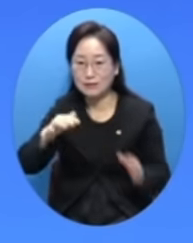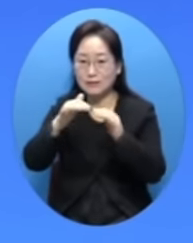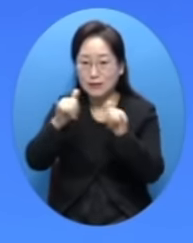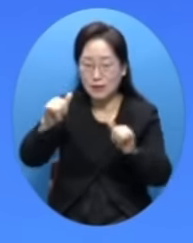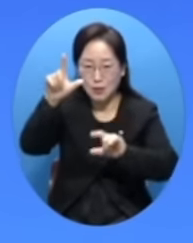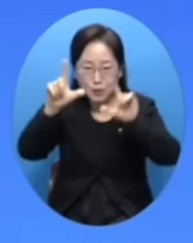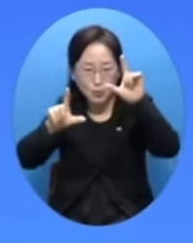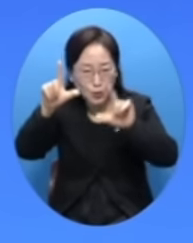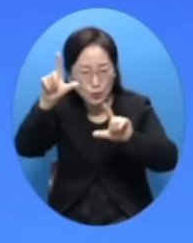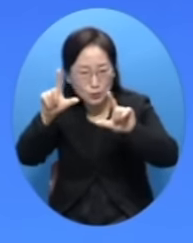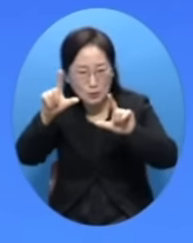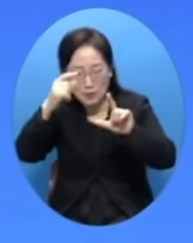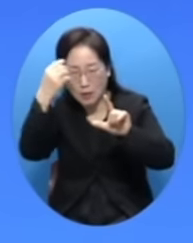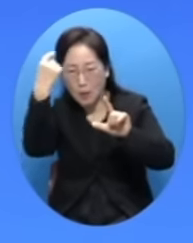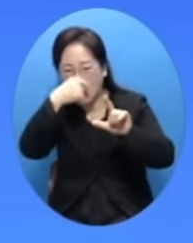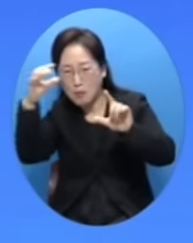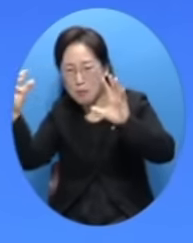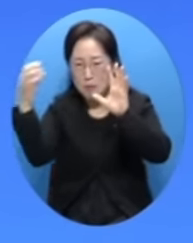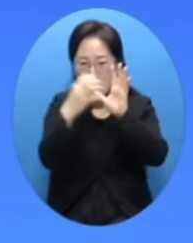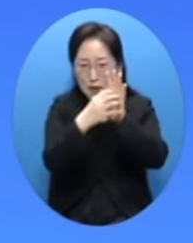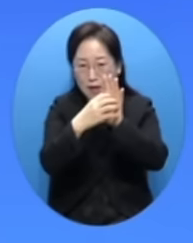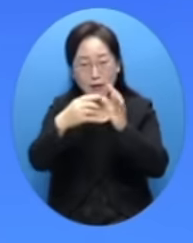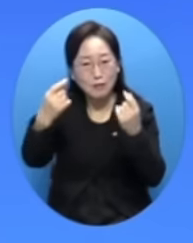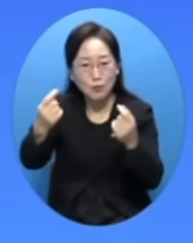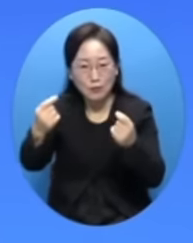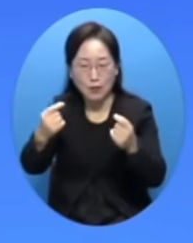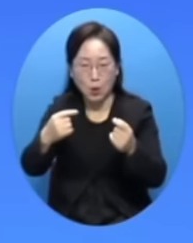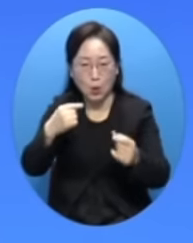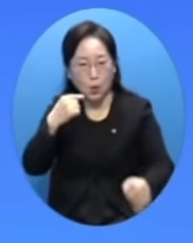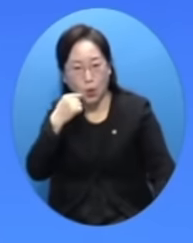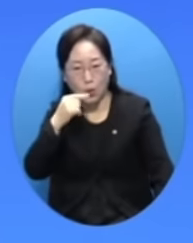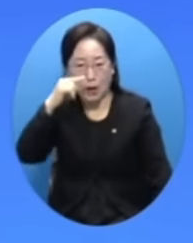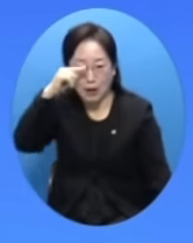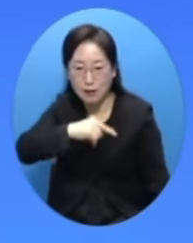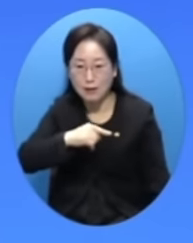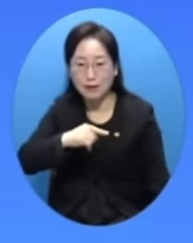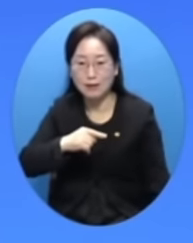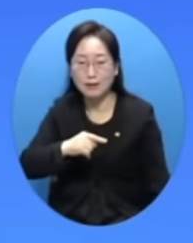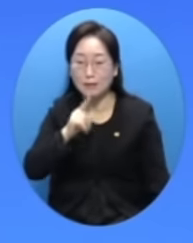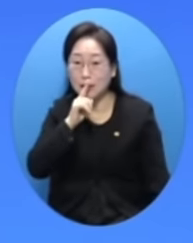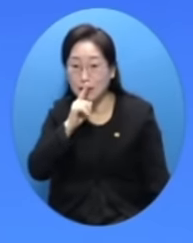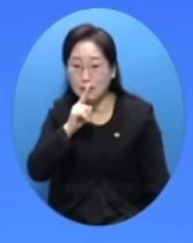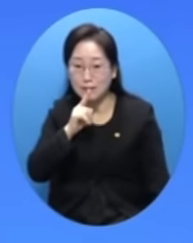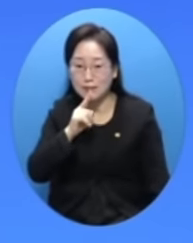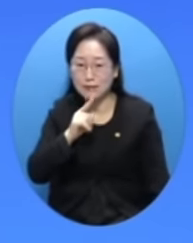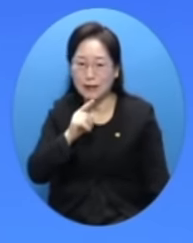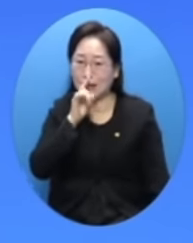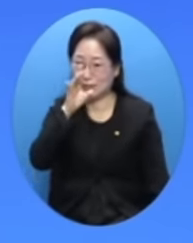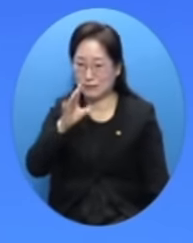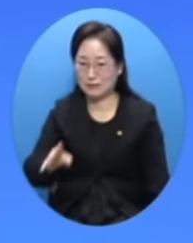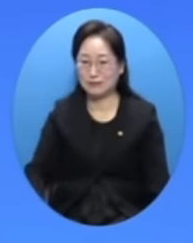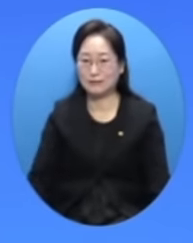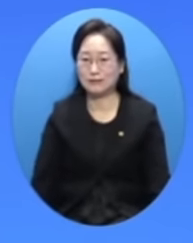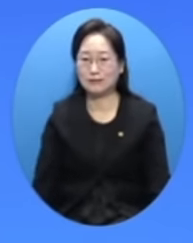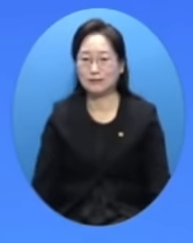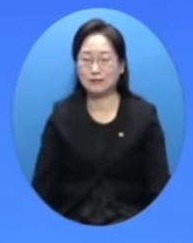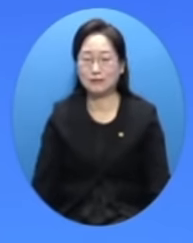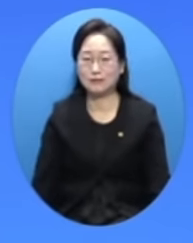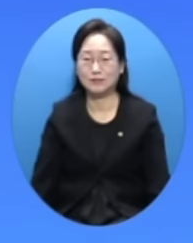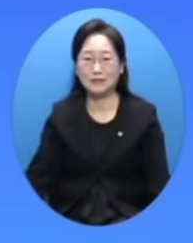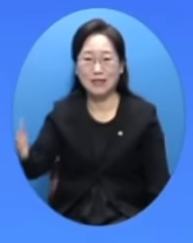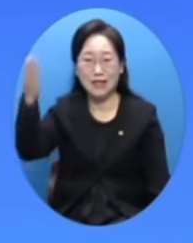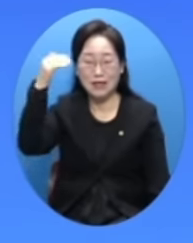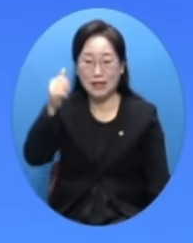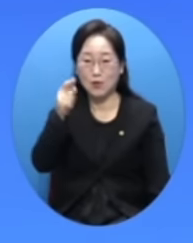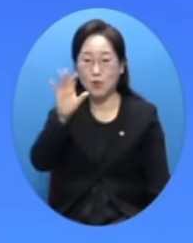모습이 그냥 써 있는 것처럼 얼굴이 독하게 생기고 악게 생겼다 이런 말을 들으면 안 될 것입니다 옛날에 황수관